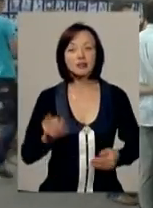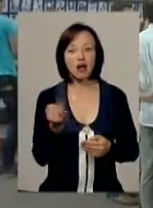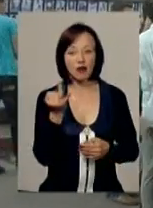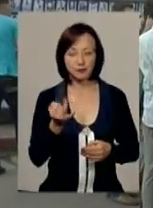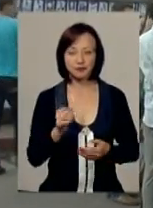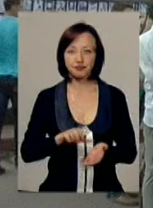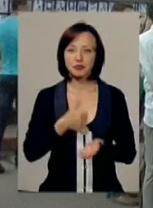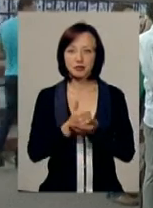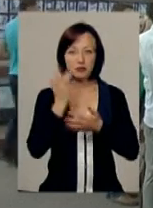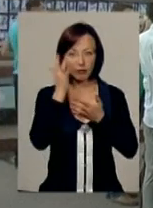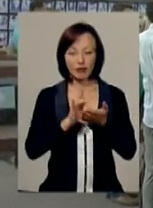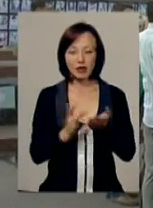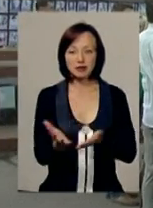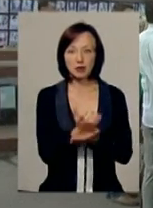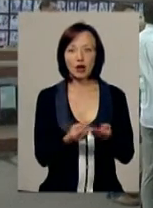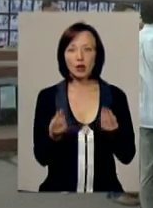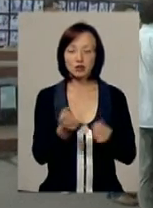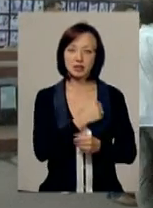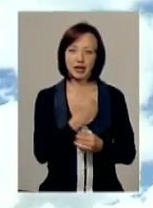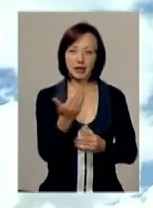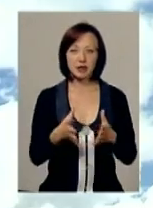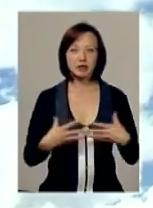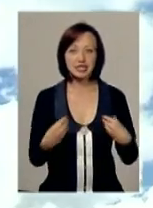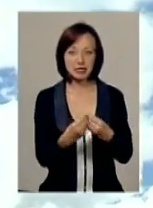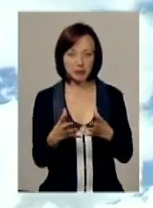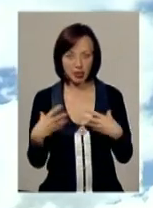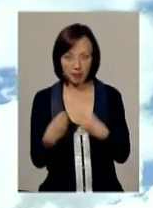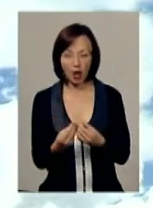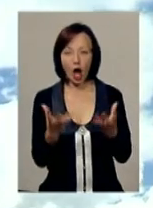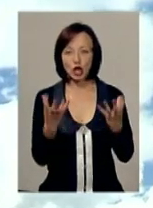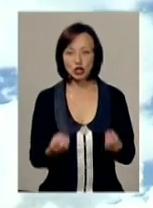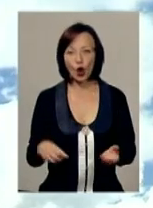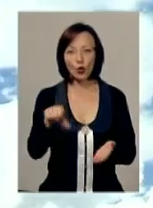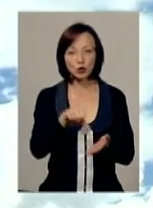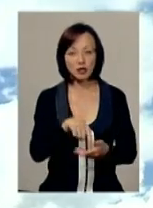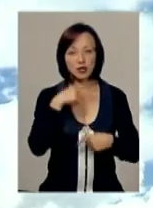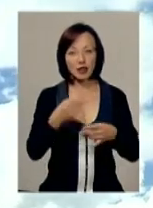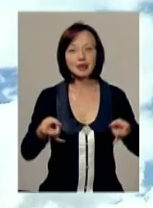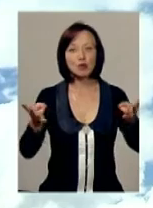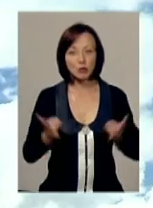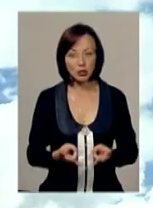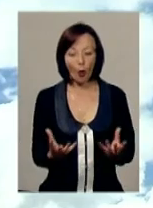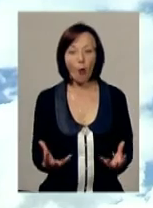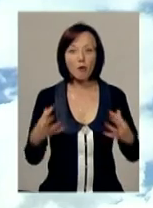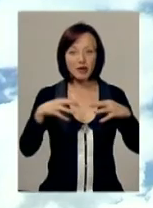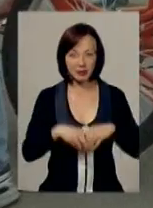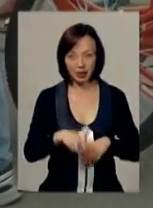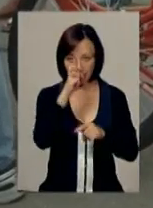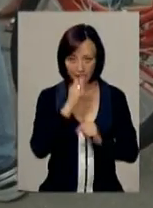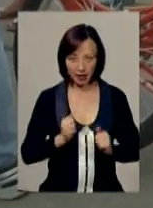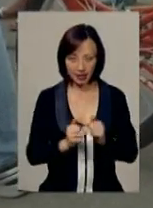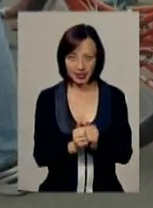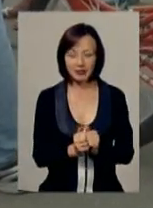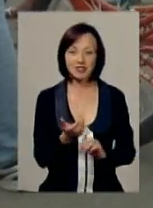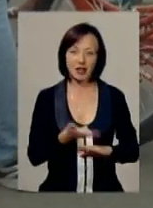Основна мета пробігу – збирання коштів бійцям та їхнім сім'ям. А ще учасники наголошують на необхідності об'єднання країни в складні часи